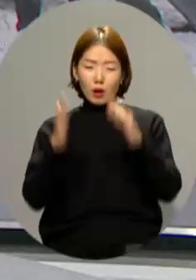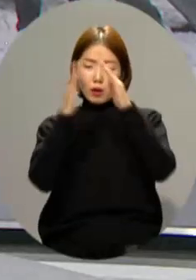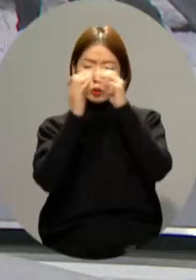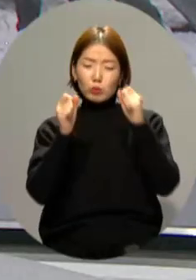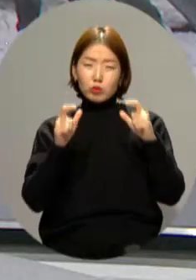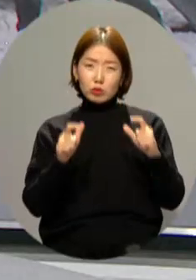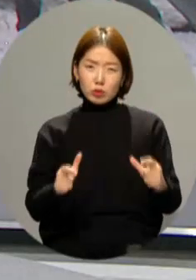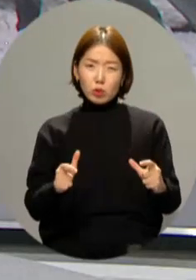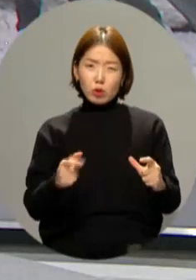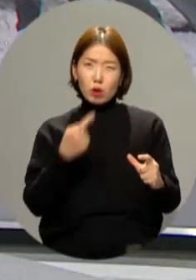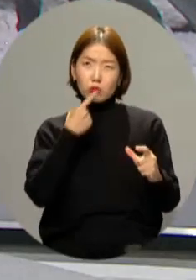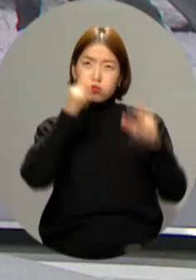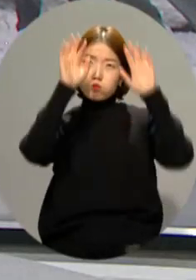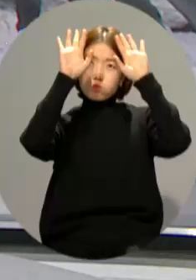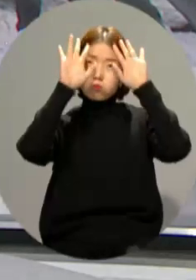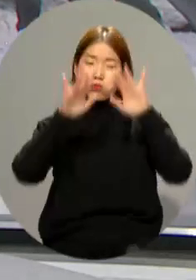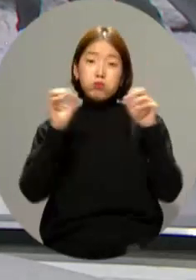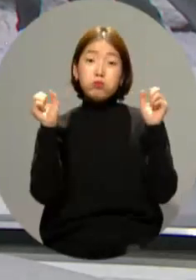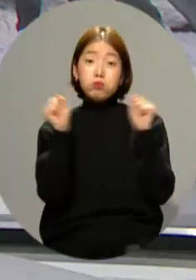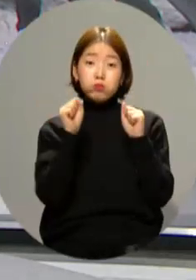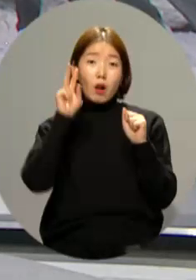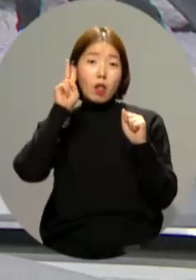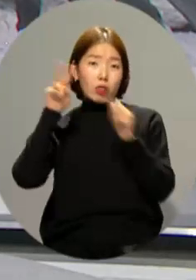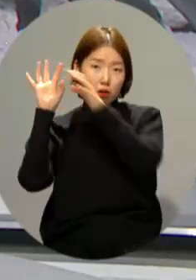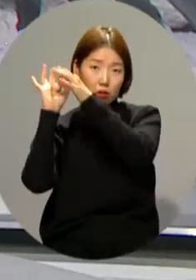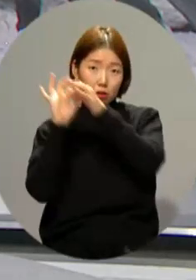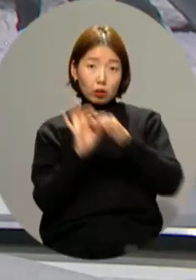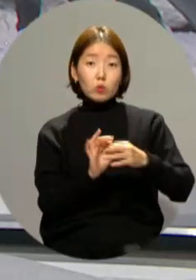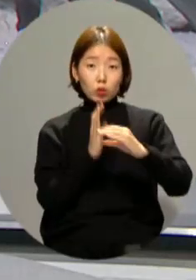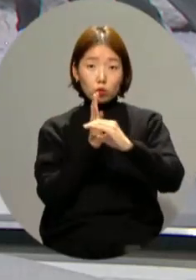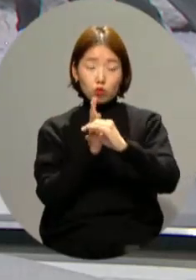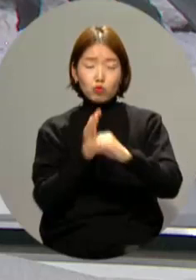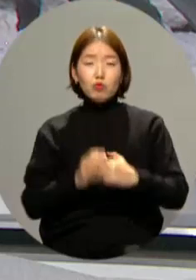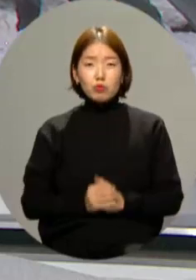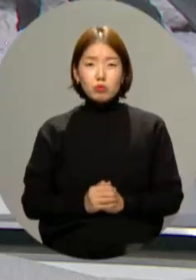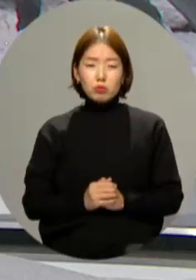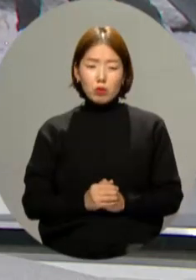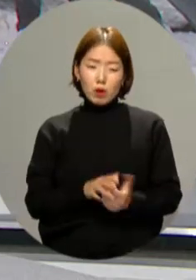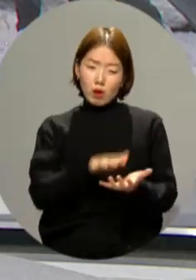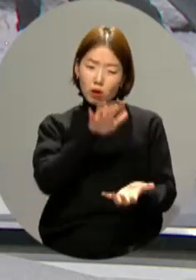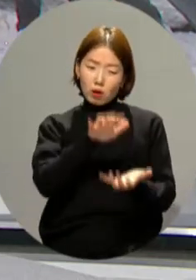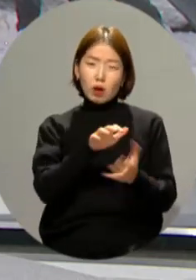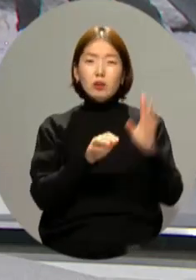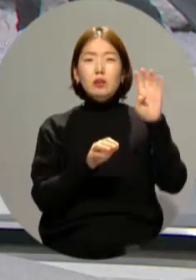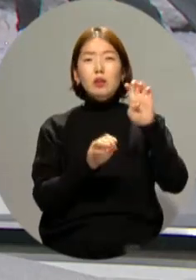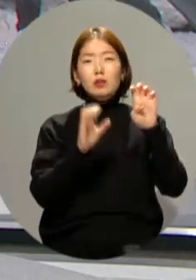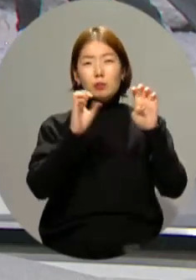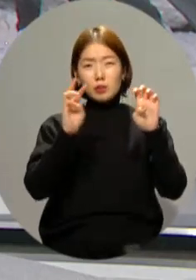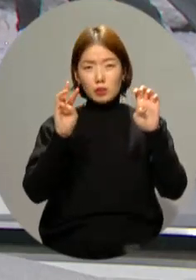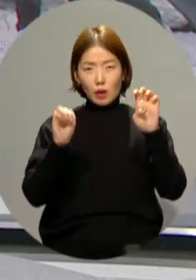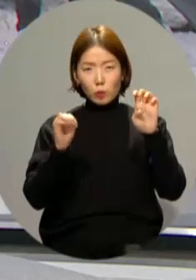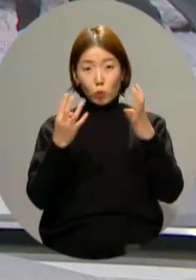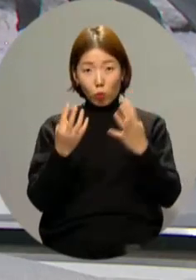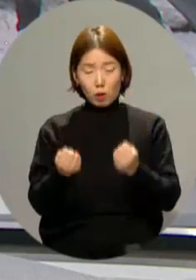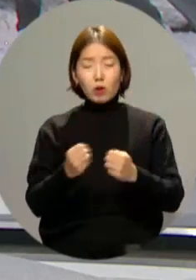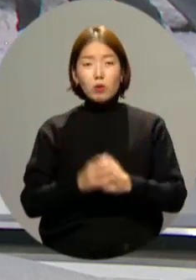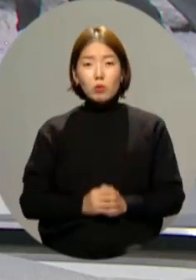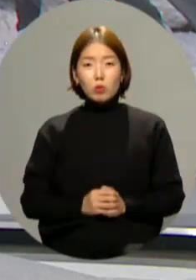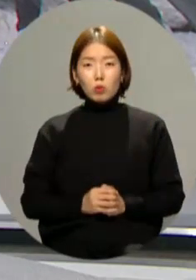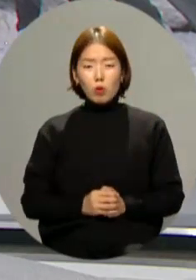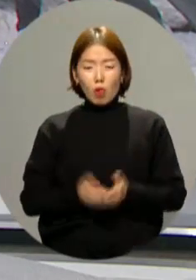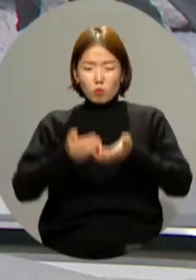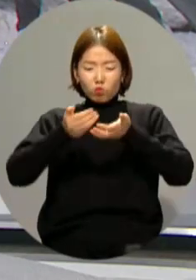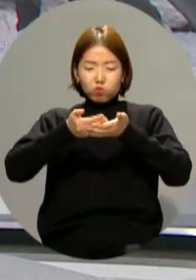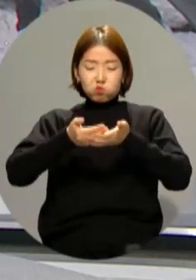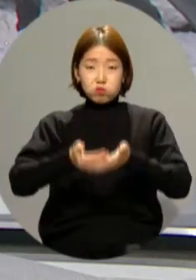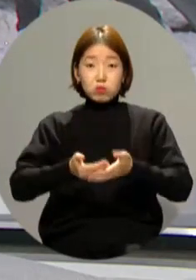전라북도의 엄습한 폭설과 강추위가 이틀째 이어졌습니다. 적설량이 40cm를 웃도는가 하면 눈의